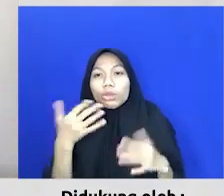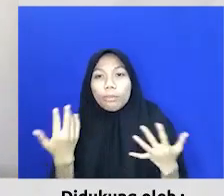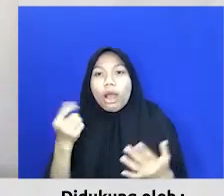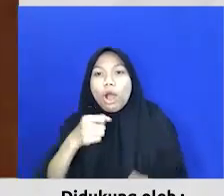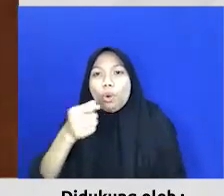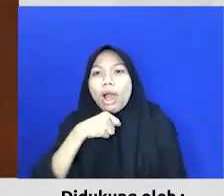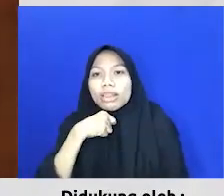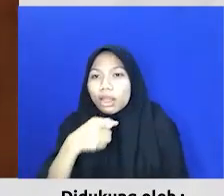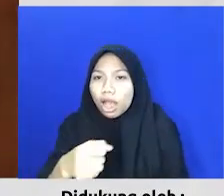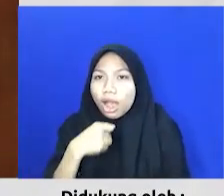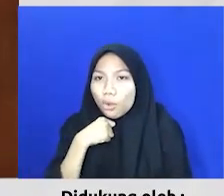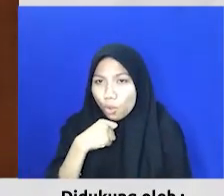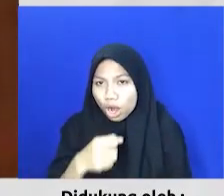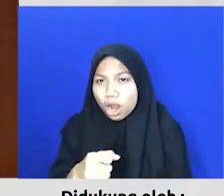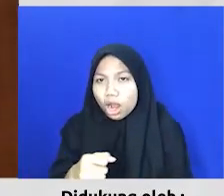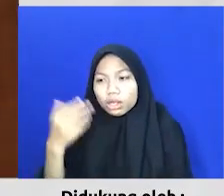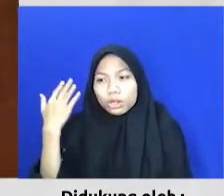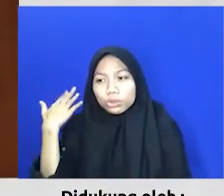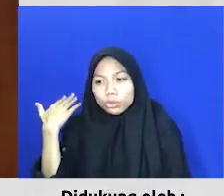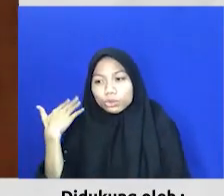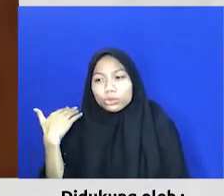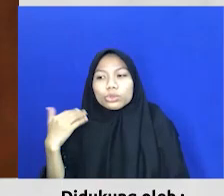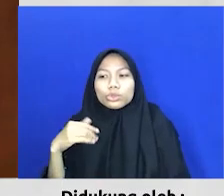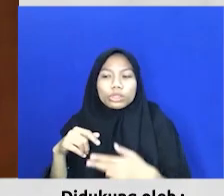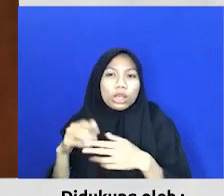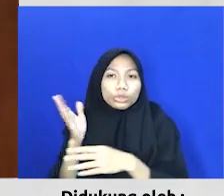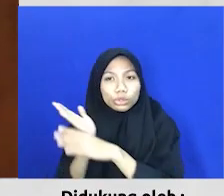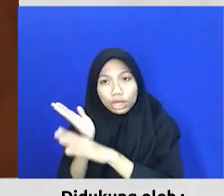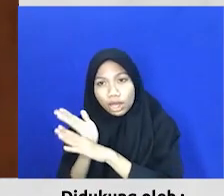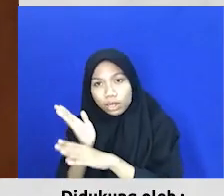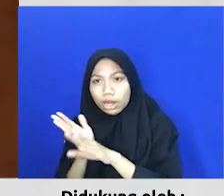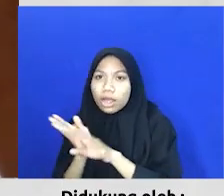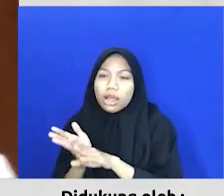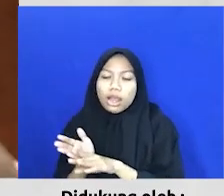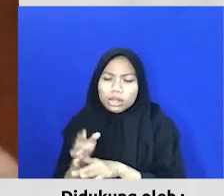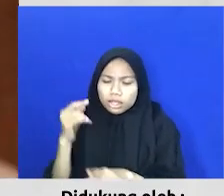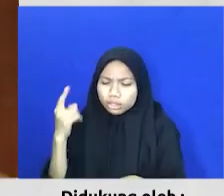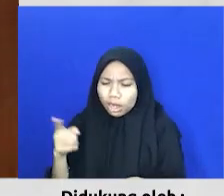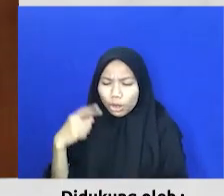di Jakarta, di Surabaya dan sebagainya. Jadi dia